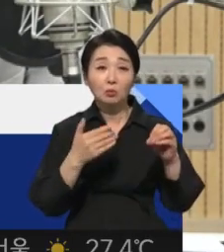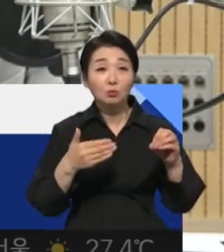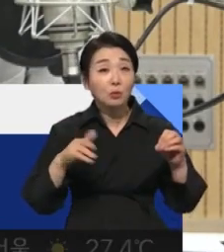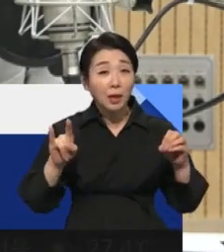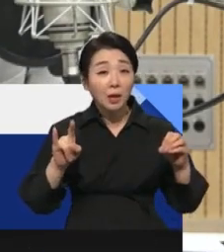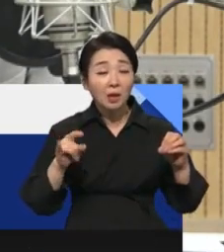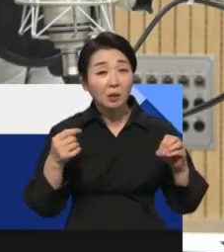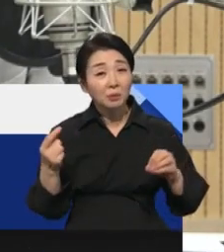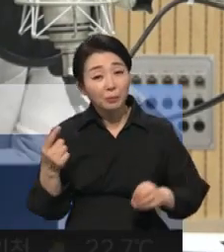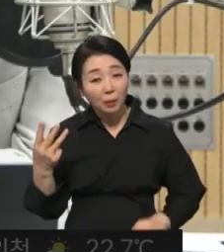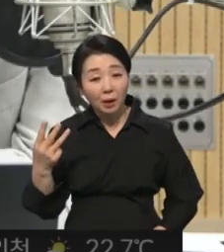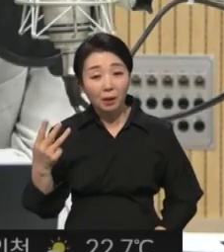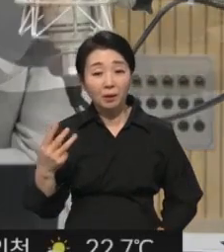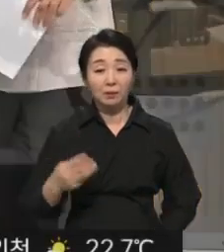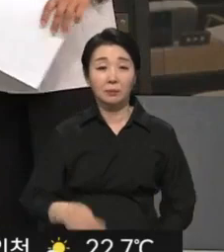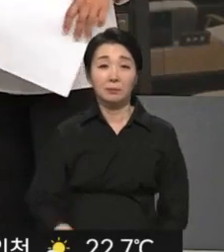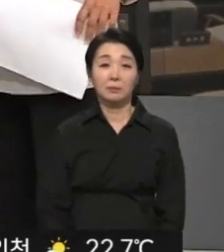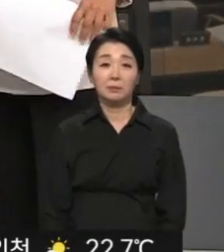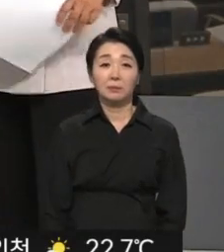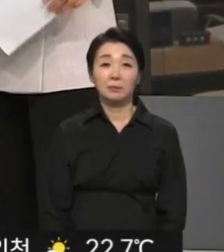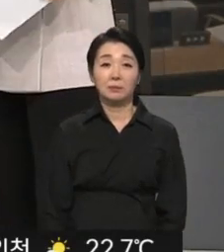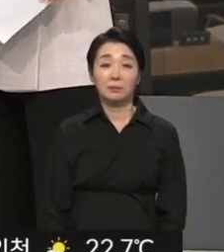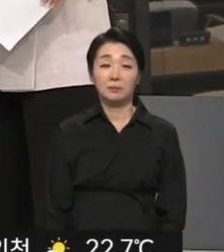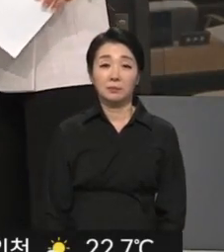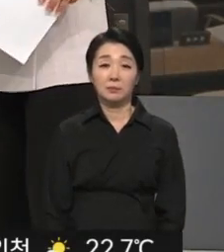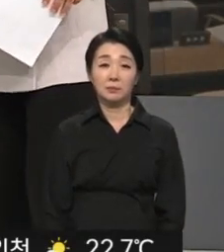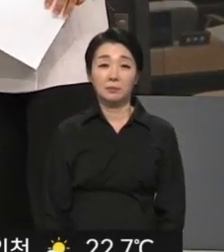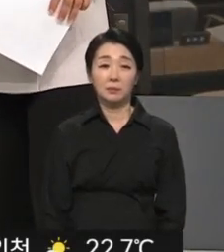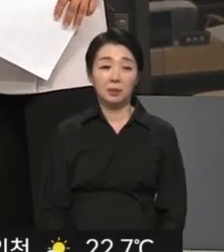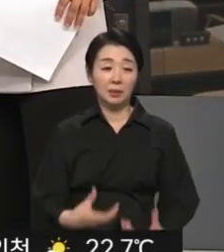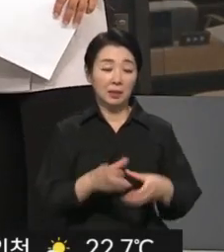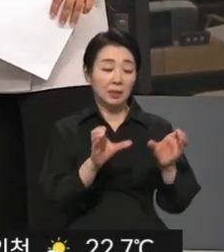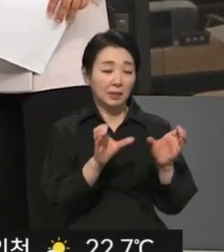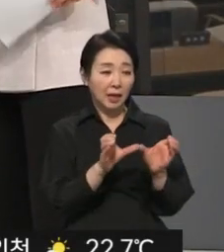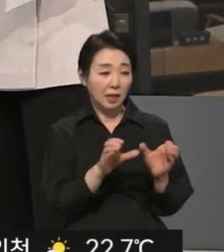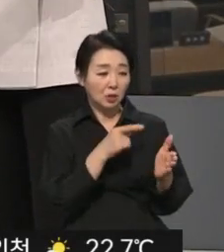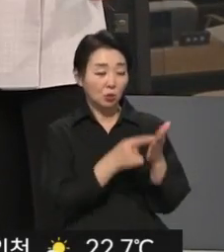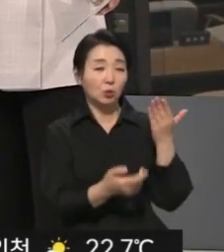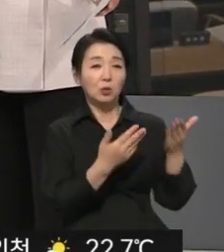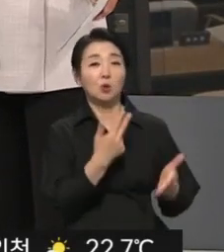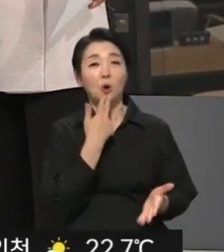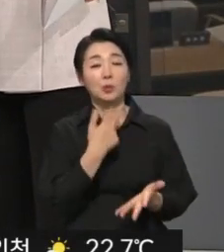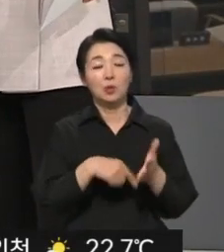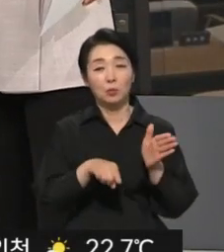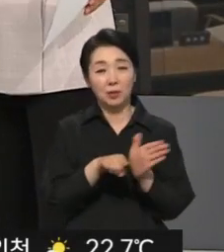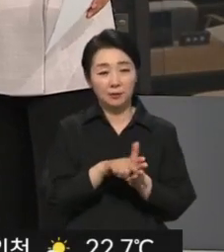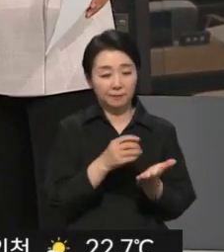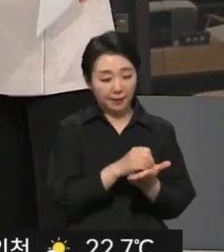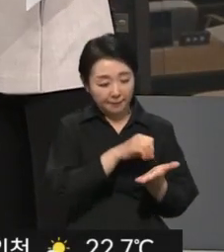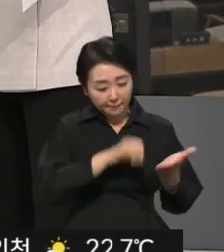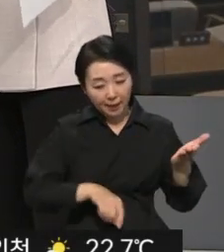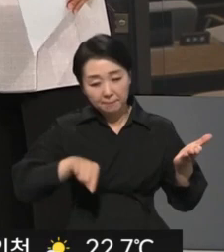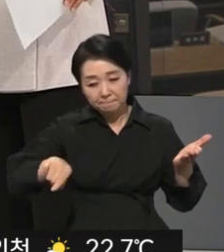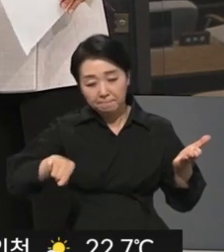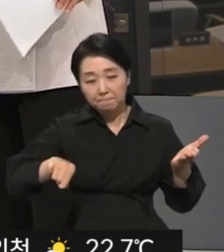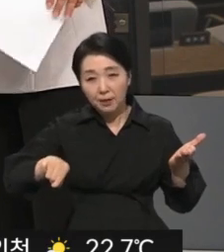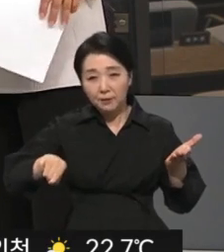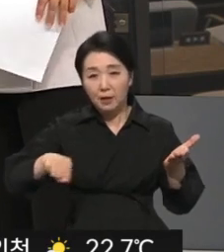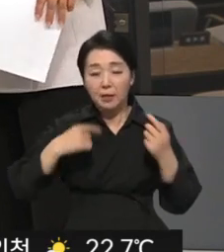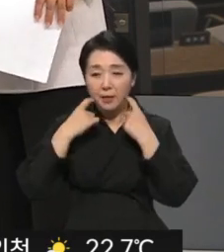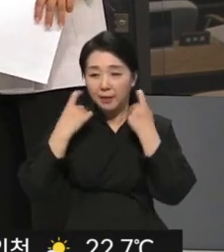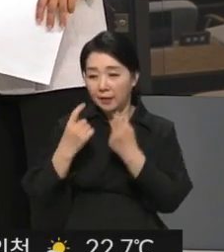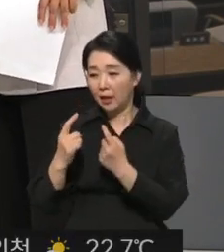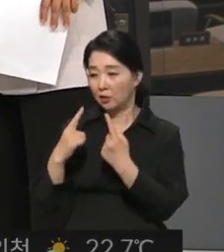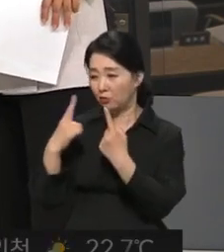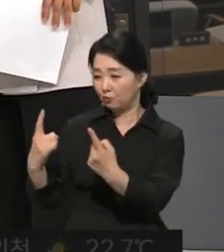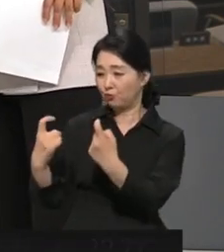몇천 원 정도 수준입니다. 네. 네, 김 의원은 당에 누를 끼치지 않기 위해서 광야에서 개인적인 의혹을 모두 해소하겠다